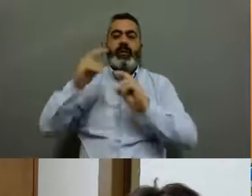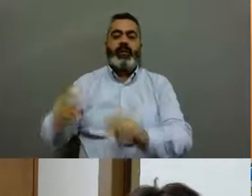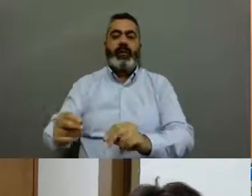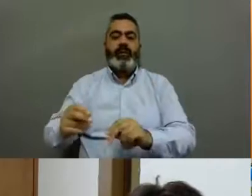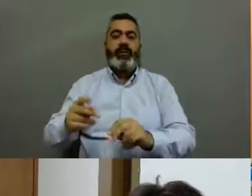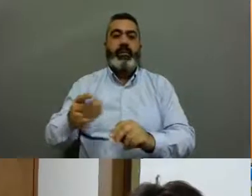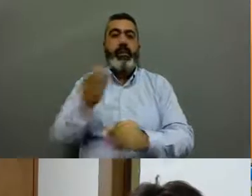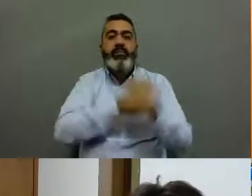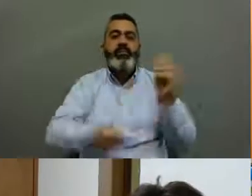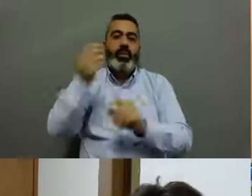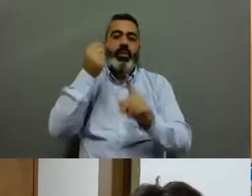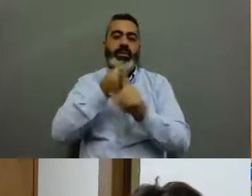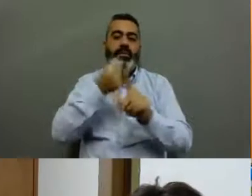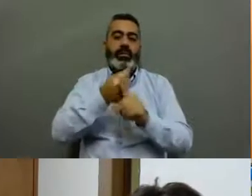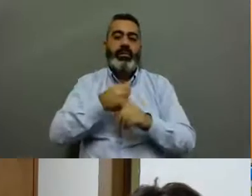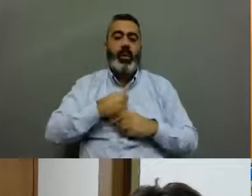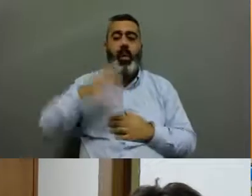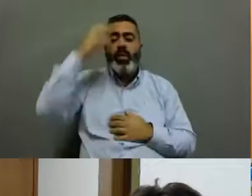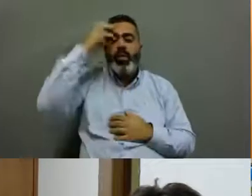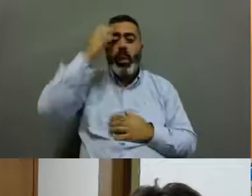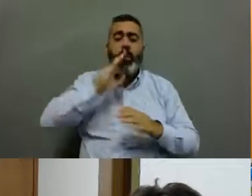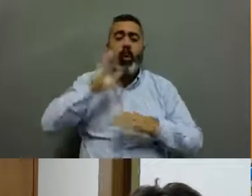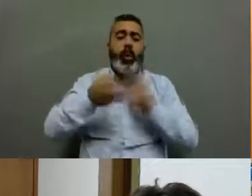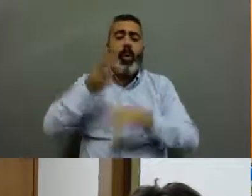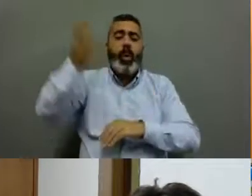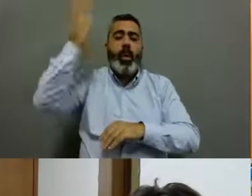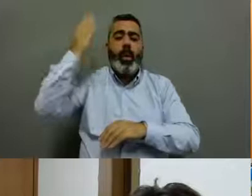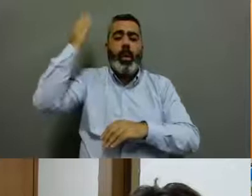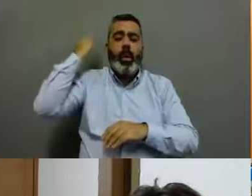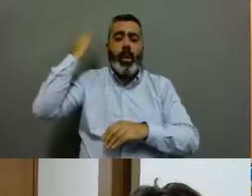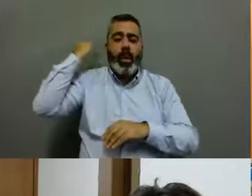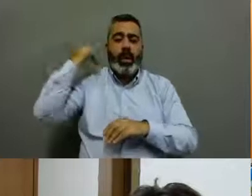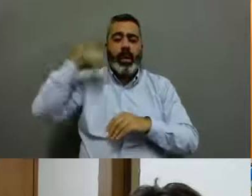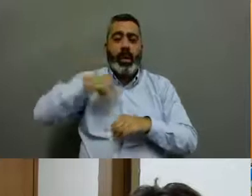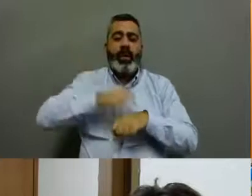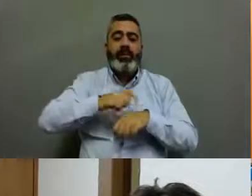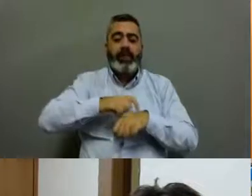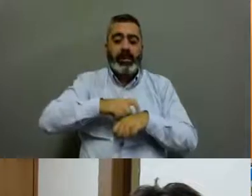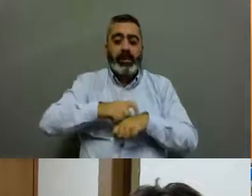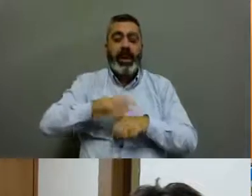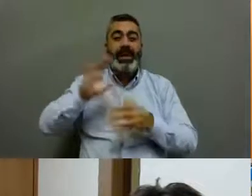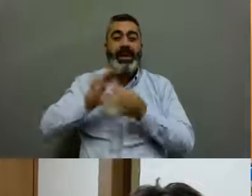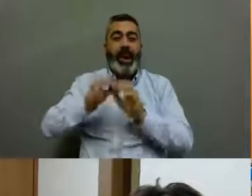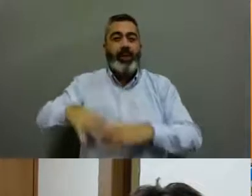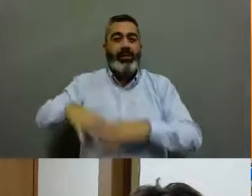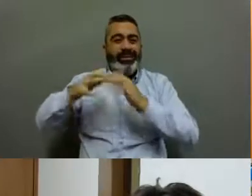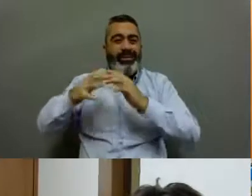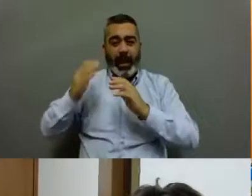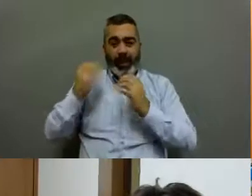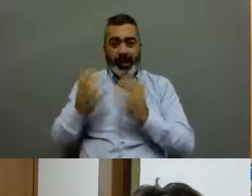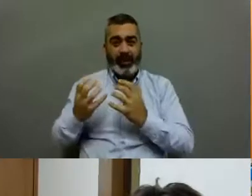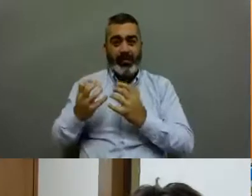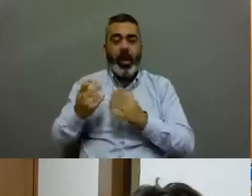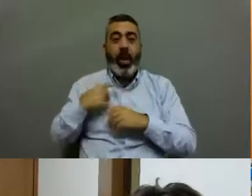διεκδικήσουν. Εγώ θυμάμαι ότι πριν από χρόνια για το στράμα, όταν είχε πρωτοειδηθεί ο σύλλογος, δεν ξέραμε τι είναι